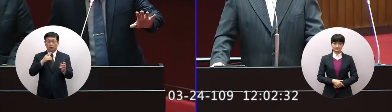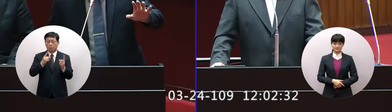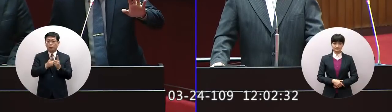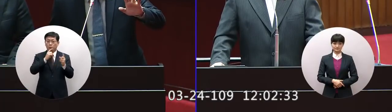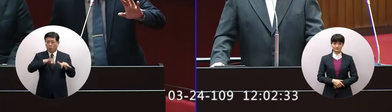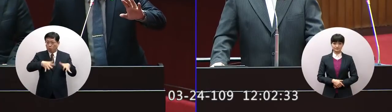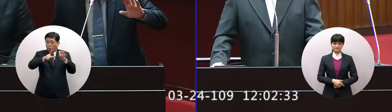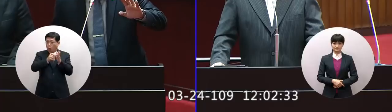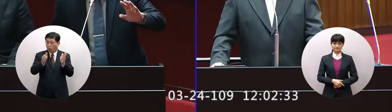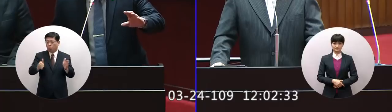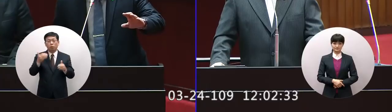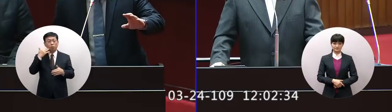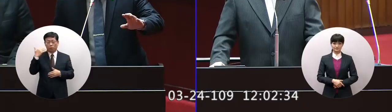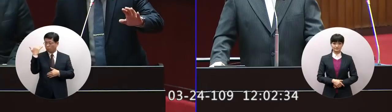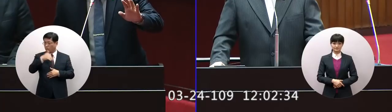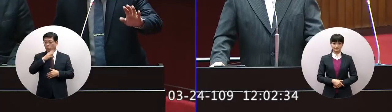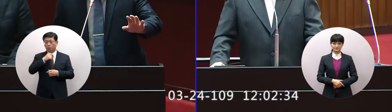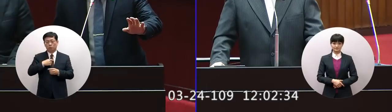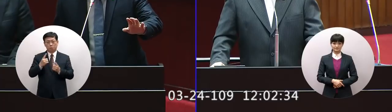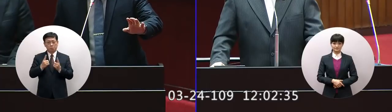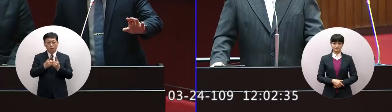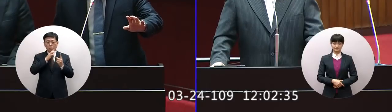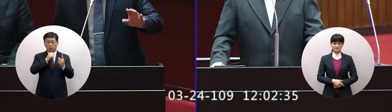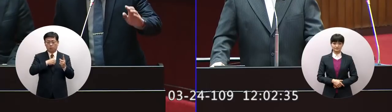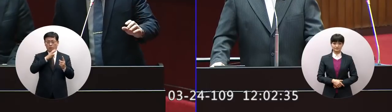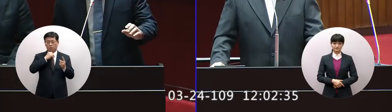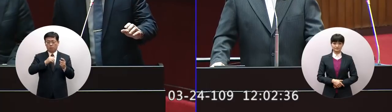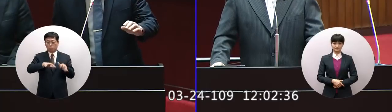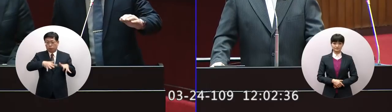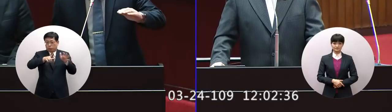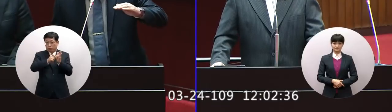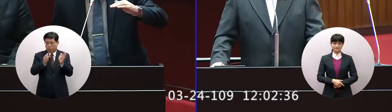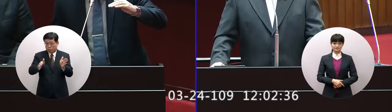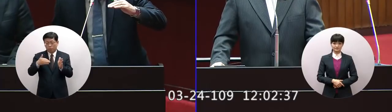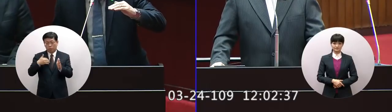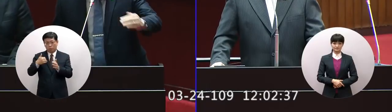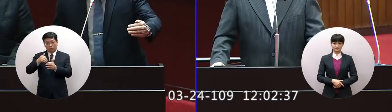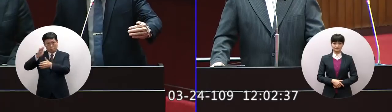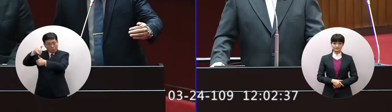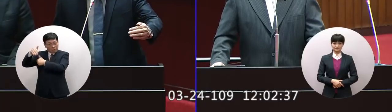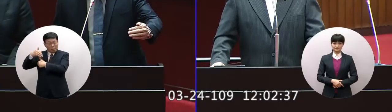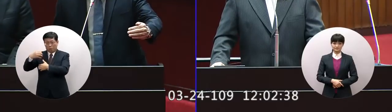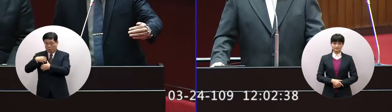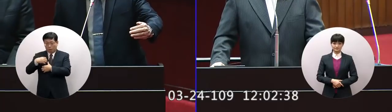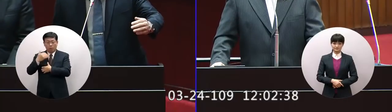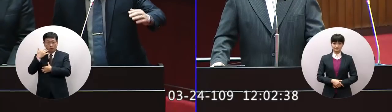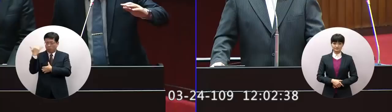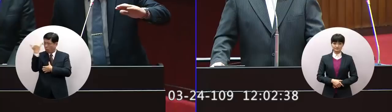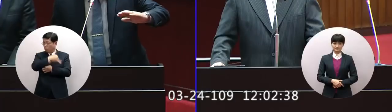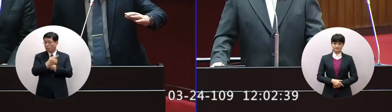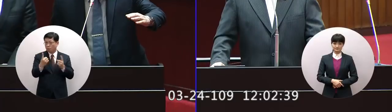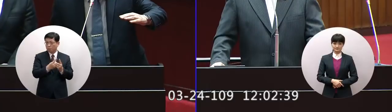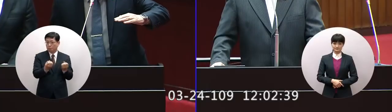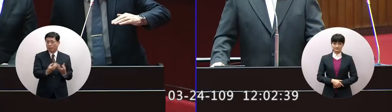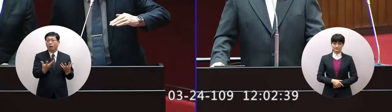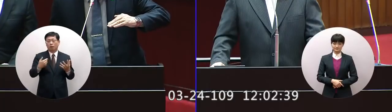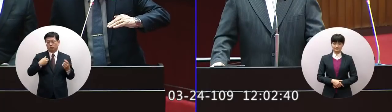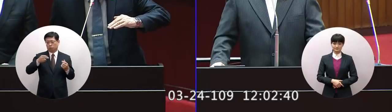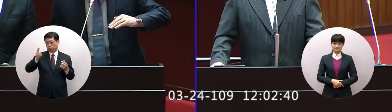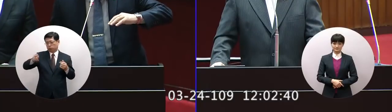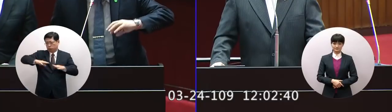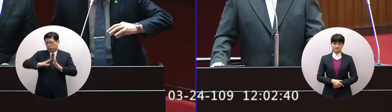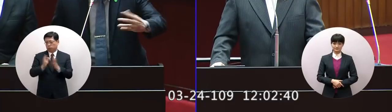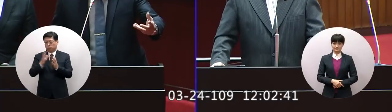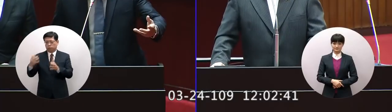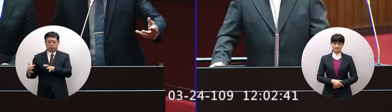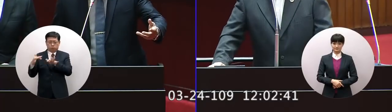中间，就是如果说在训期的中间我们实施教招，任何时间只要有 天然灾害的发生，这个后备动员较